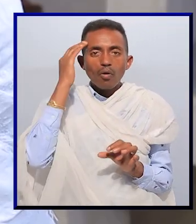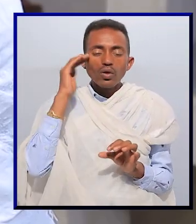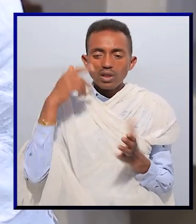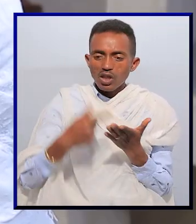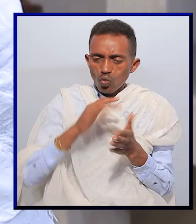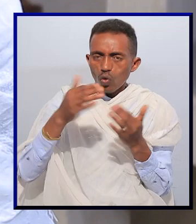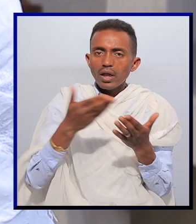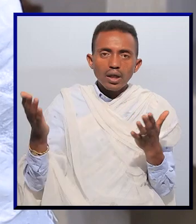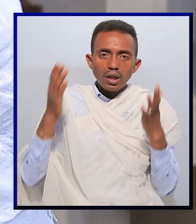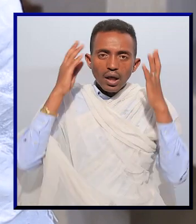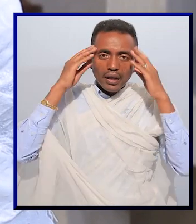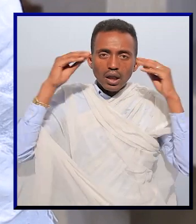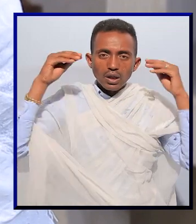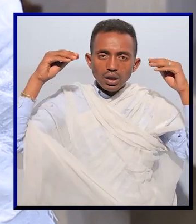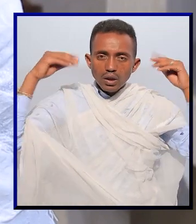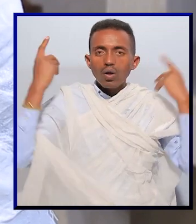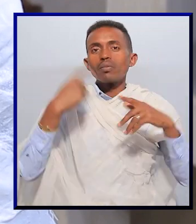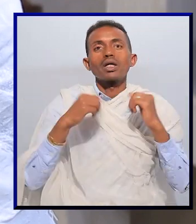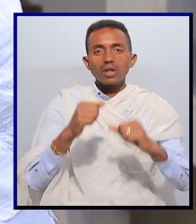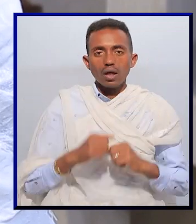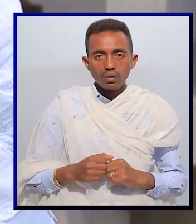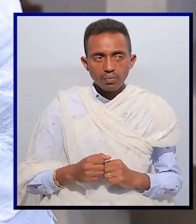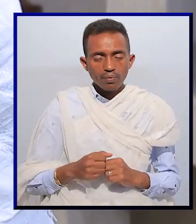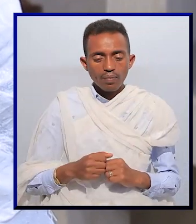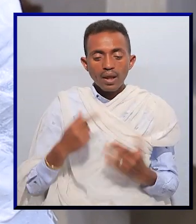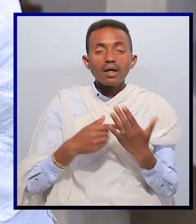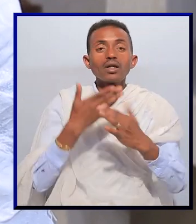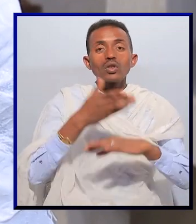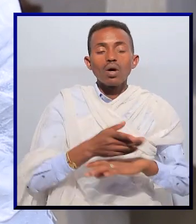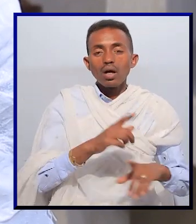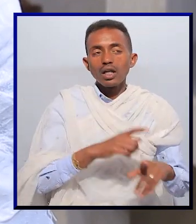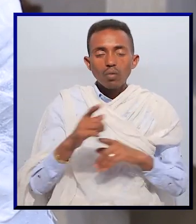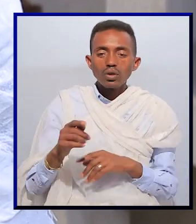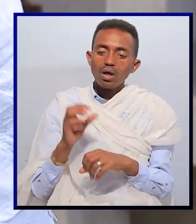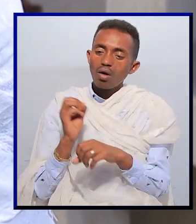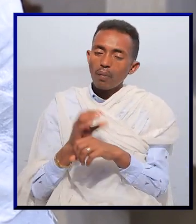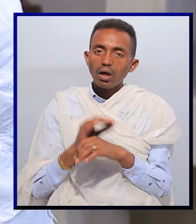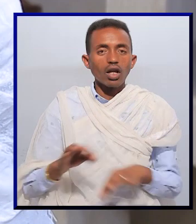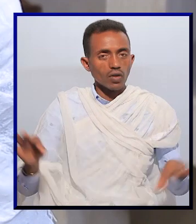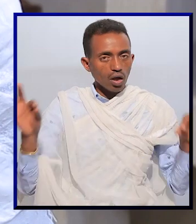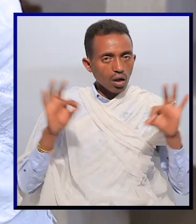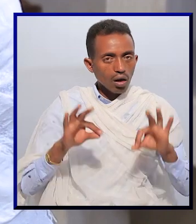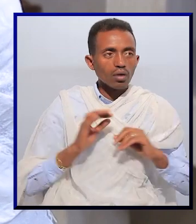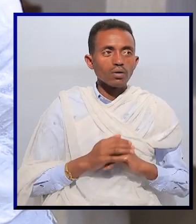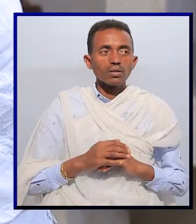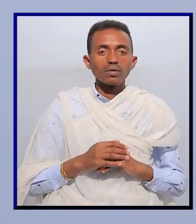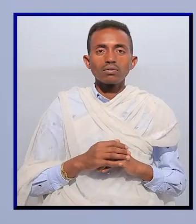ኦልሞስት አይምሮዋ ያንን ነገር እየረሳው ይመጣል ከዚህ በኋላ ምክር